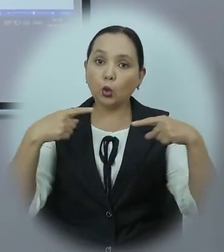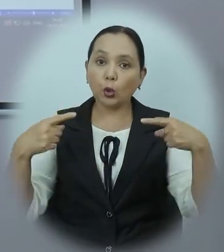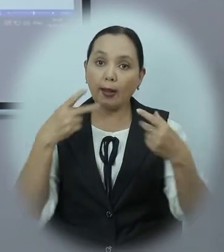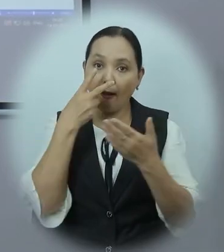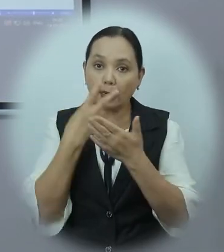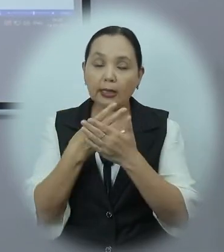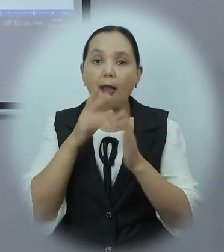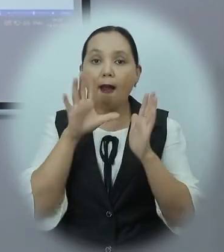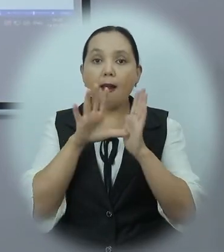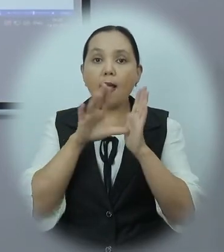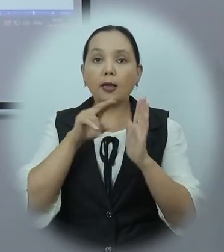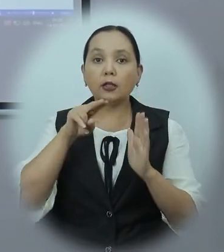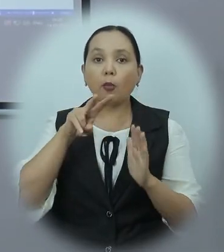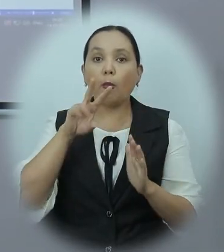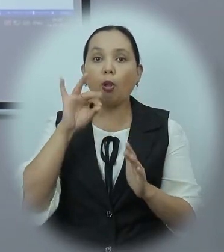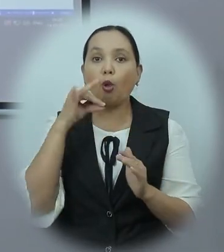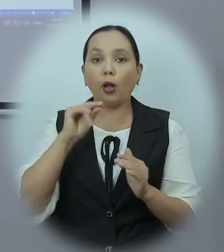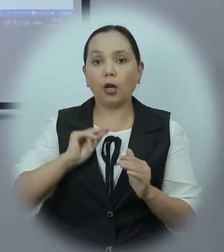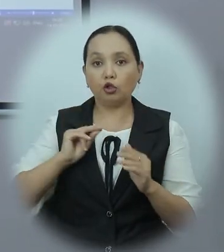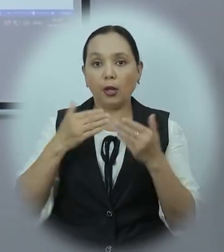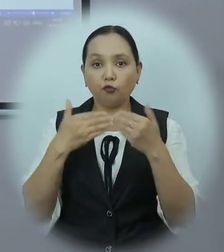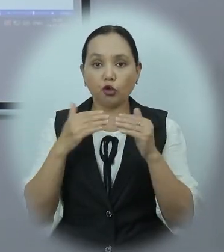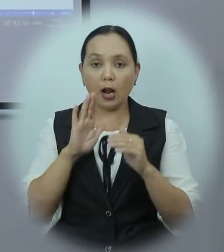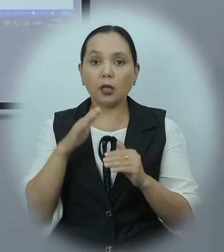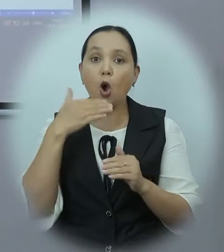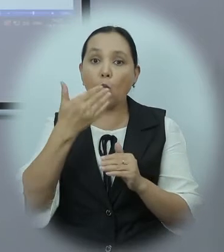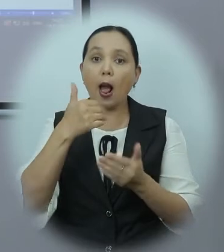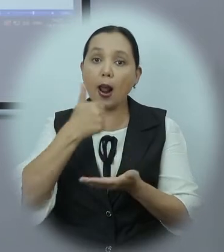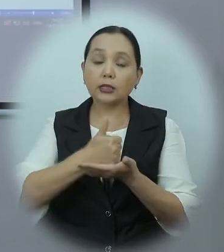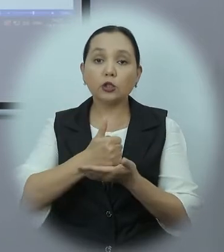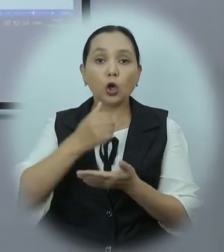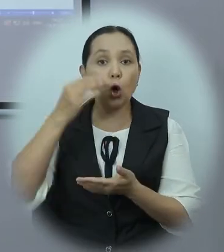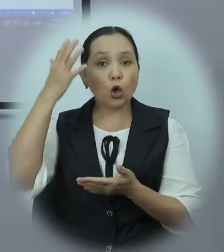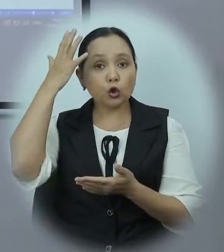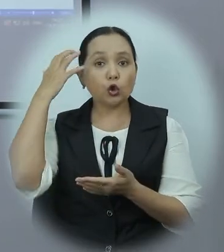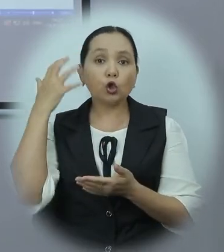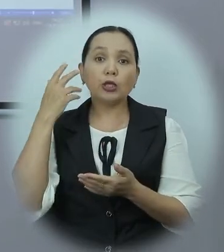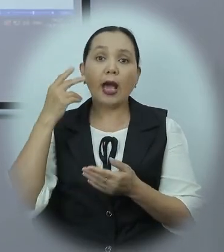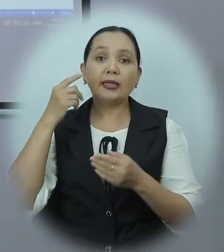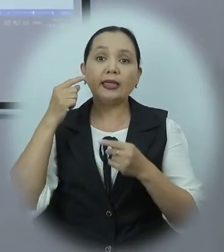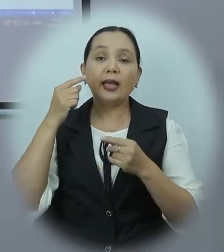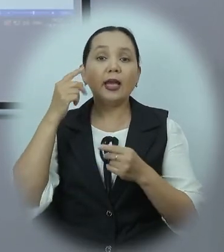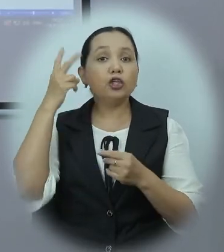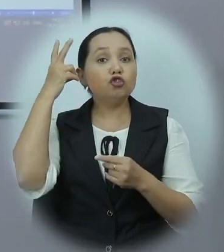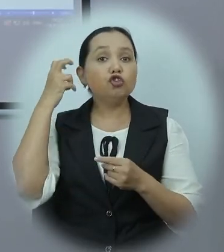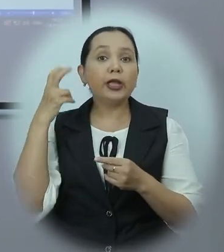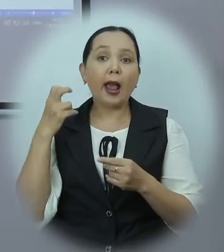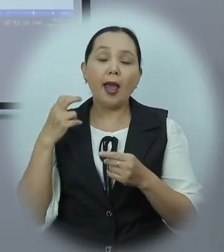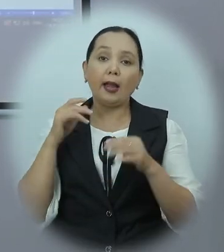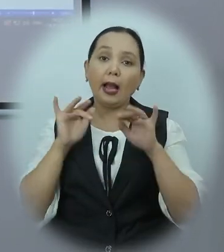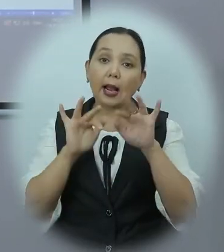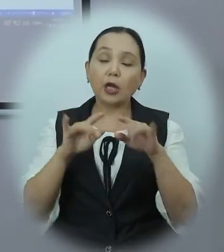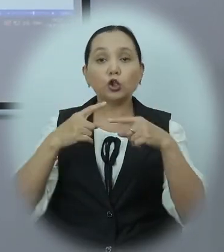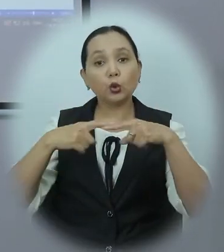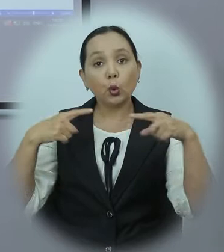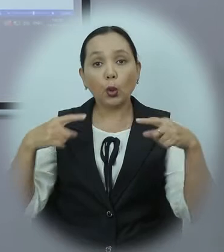xildagi elektr ployikalar ishlab chiqariladi. Ular asosan sochlarni jingalak qilish maqsadida